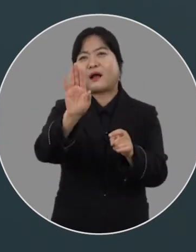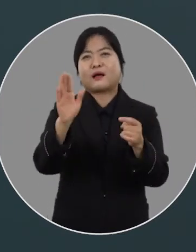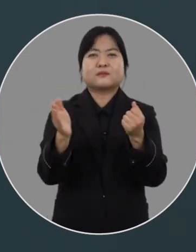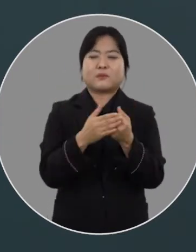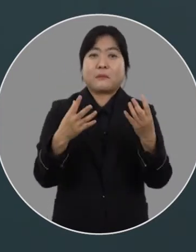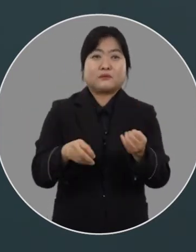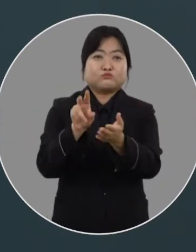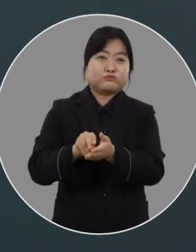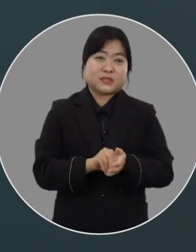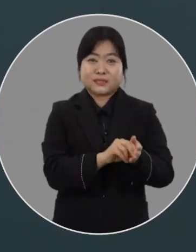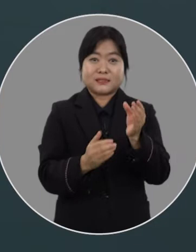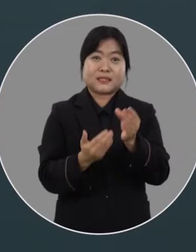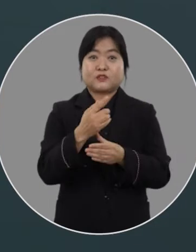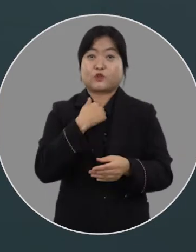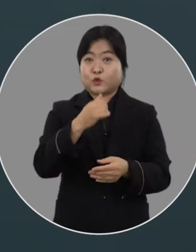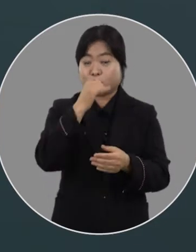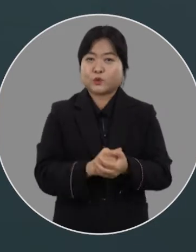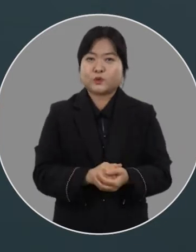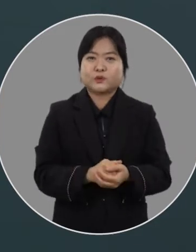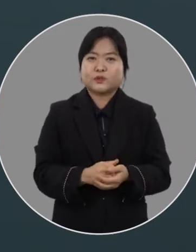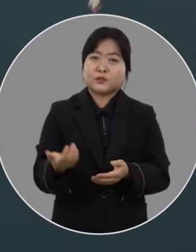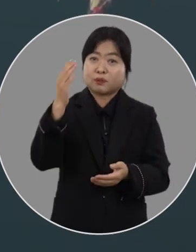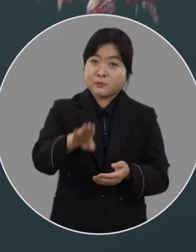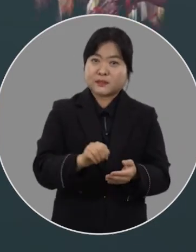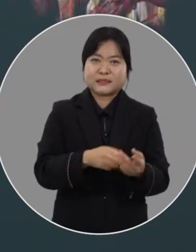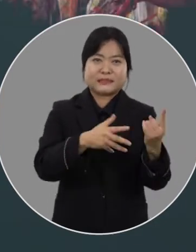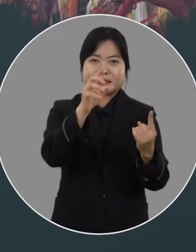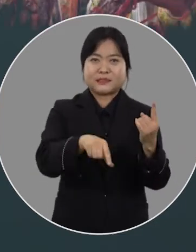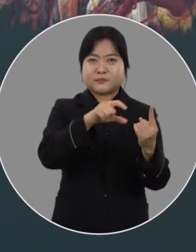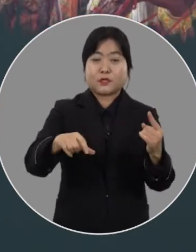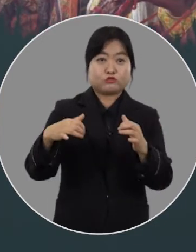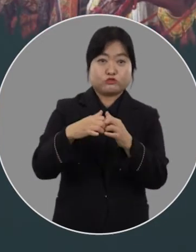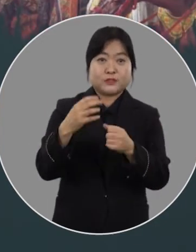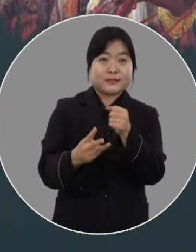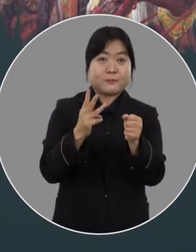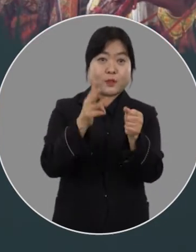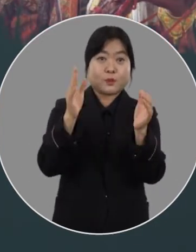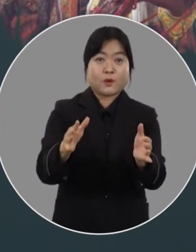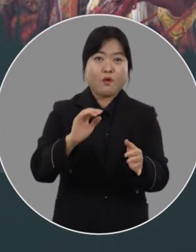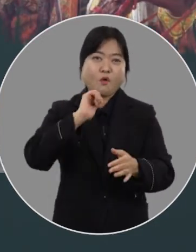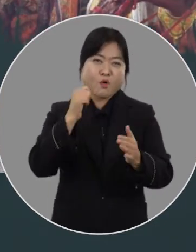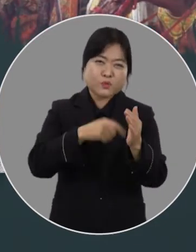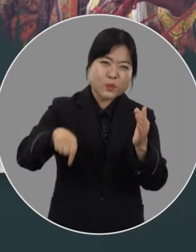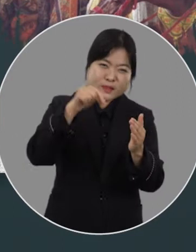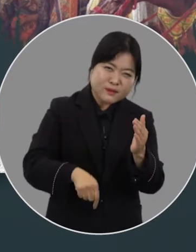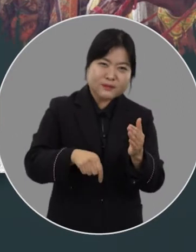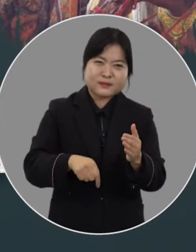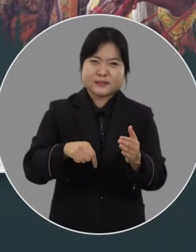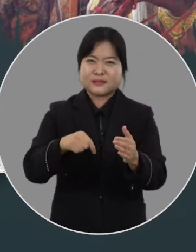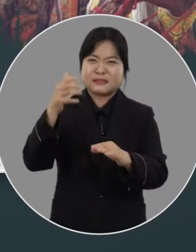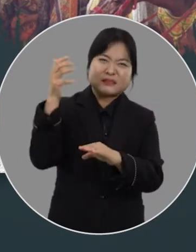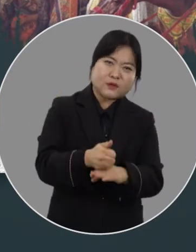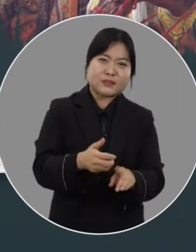나가면서 많은 문제들을 일으킨 적도 있었고요. 그럼에도 불구하고 1차 십자군 약 3년 동안의 어려움 속에서